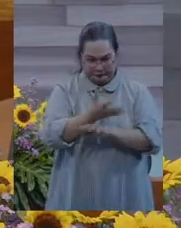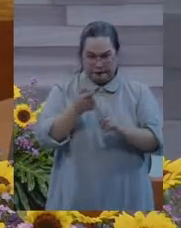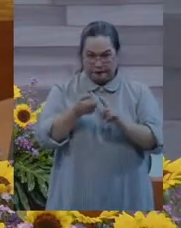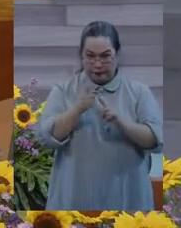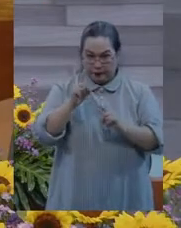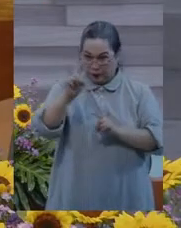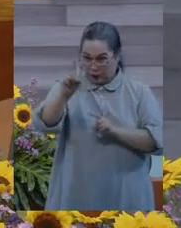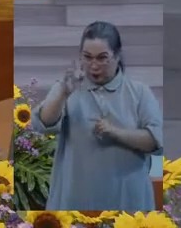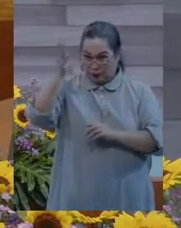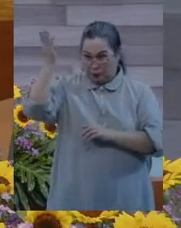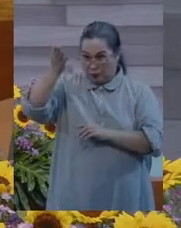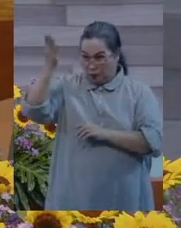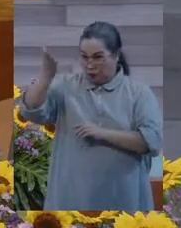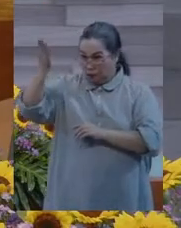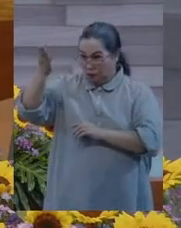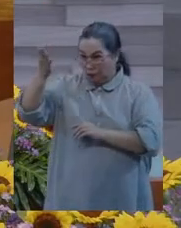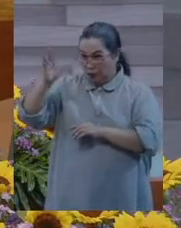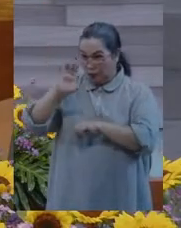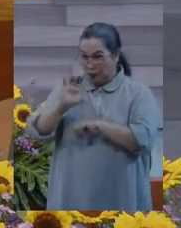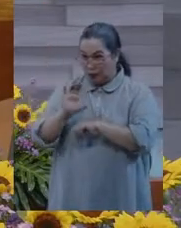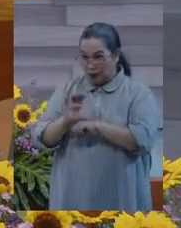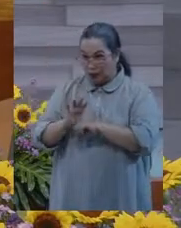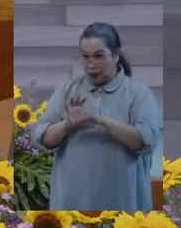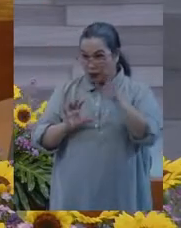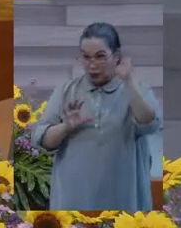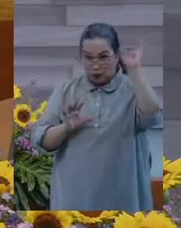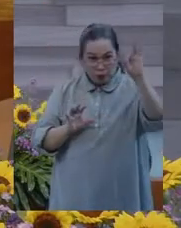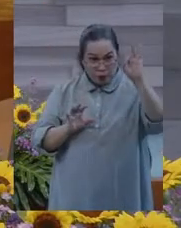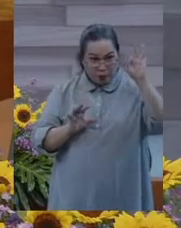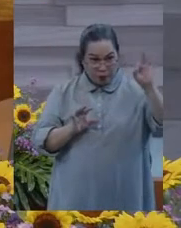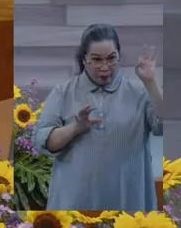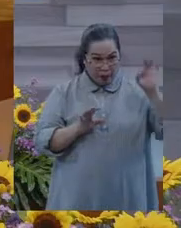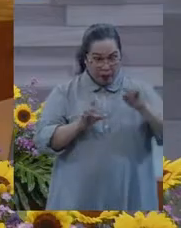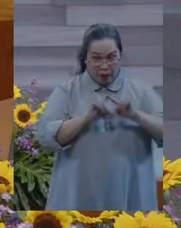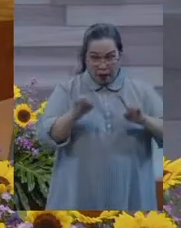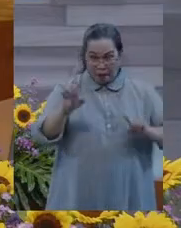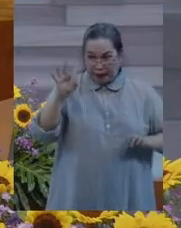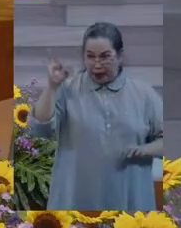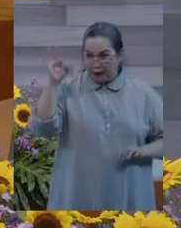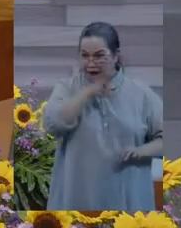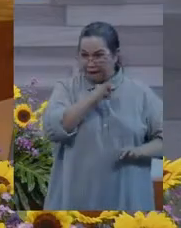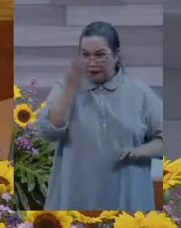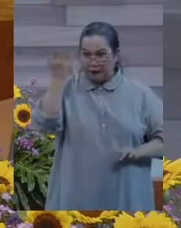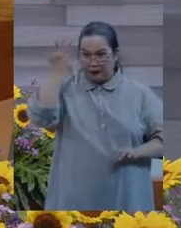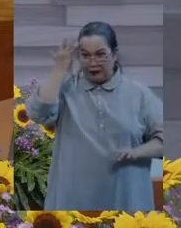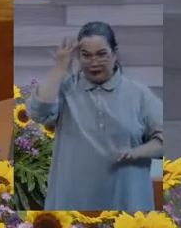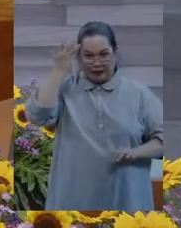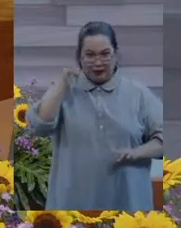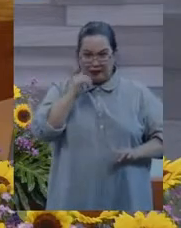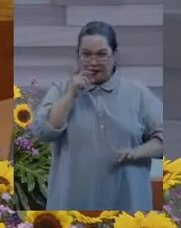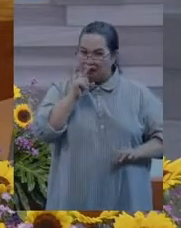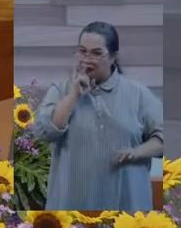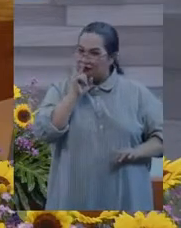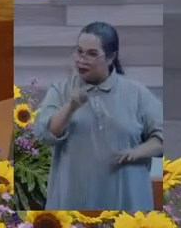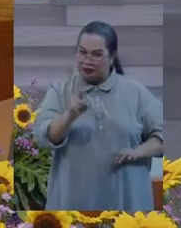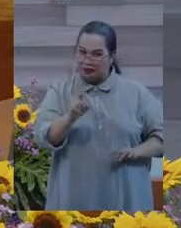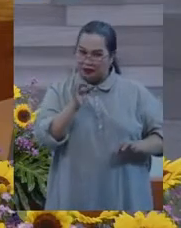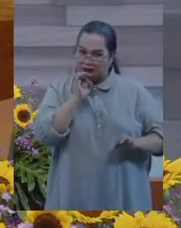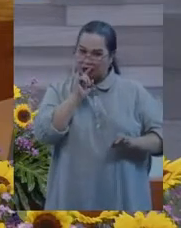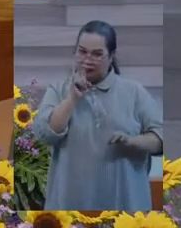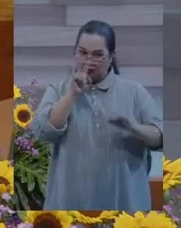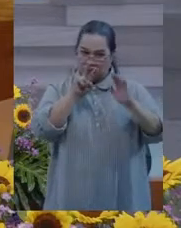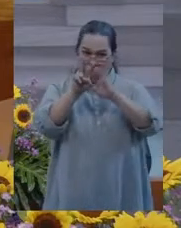sa isang pulpito ng isang simbahan, ngunit mga hungkag at hindi tunay